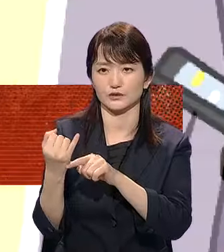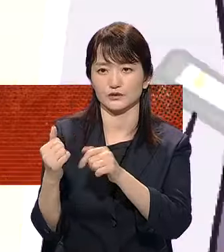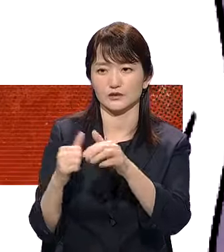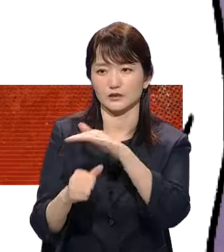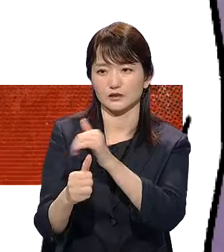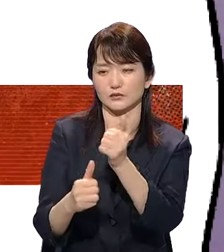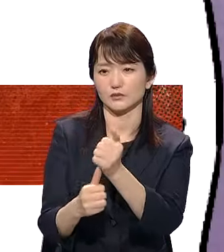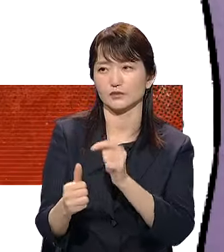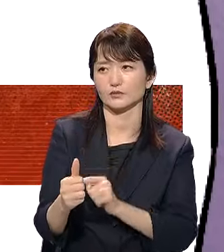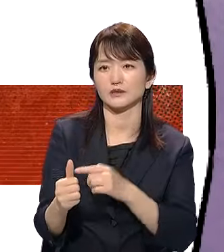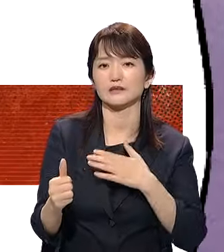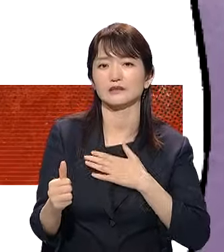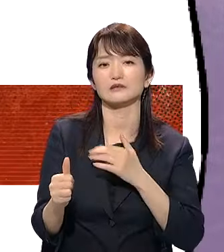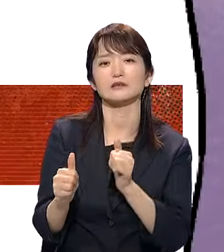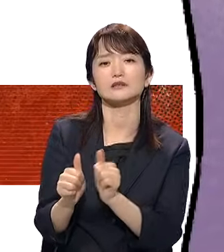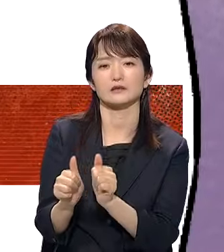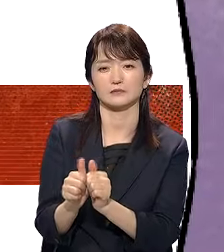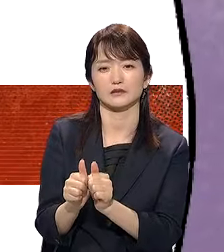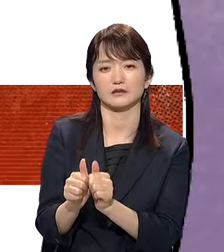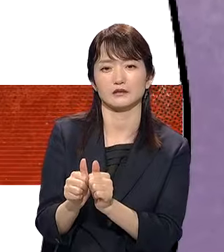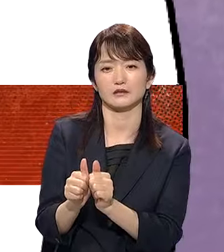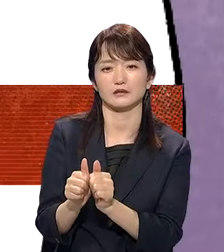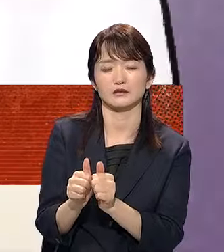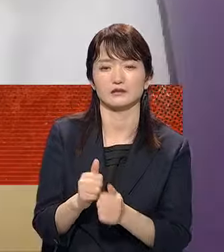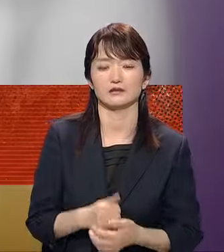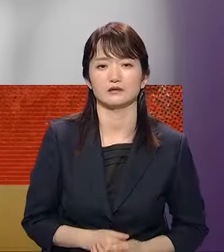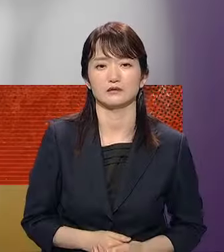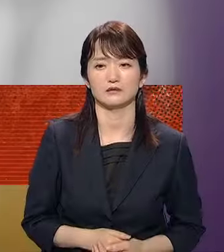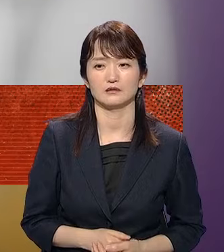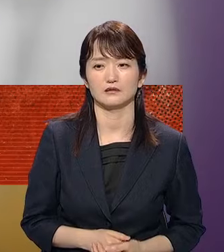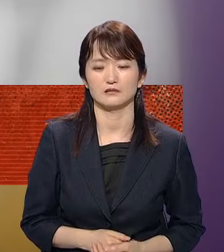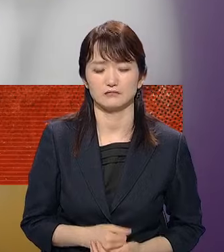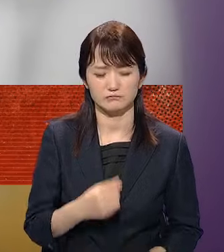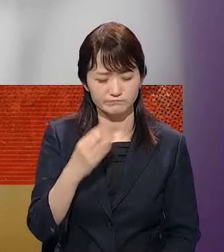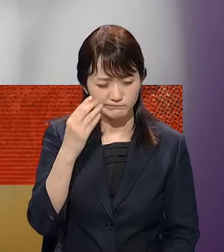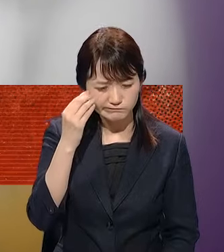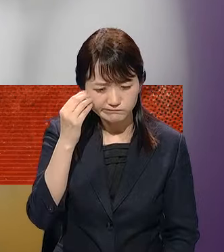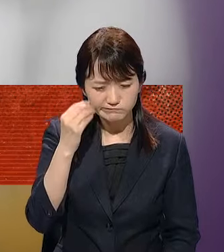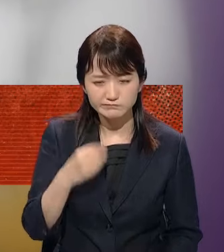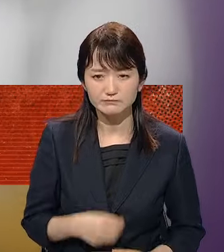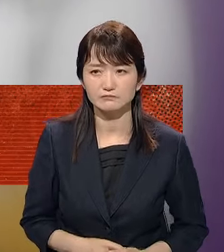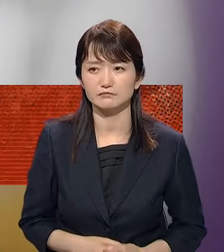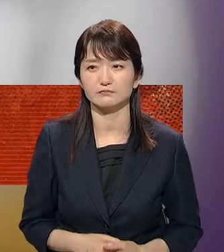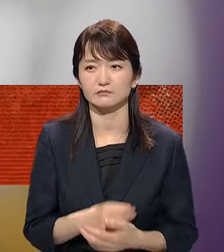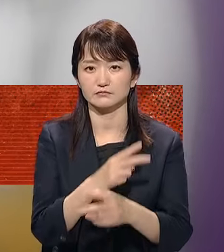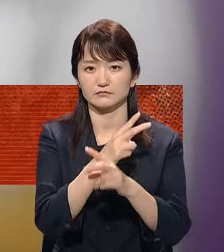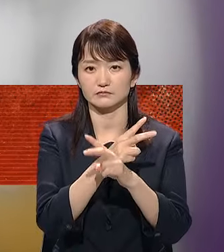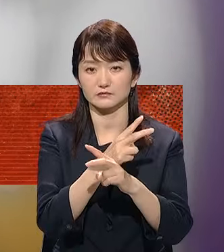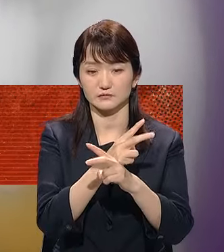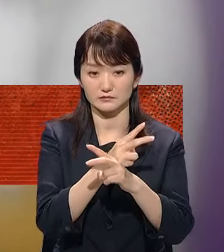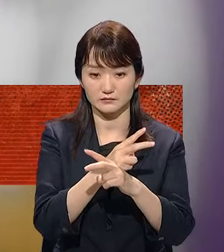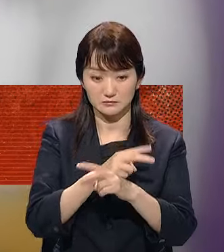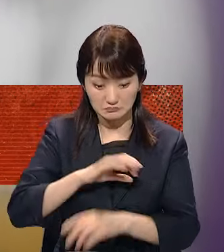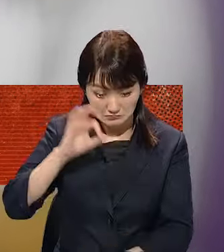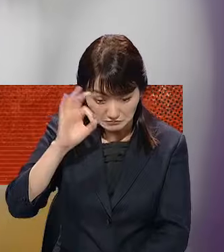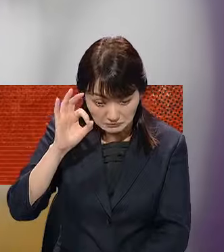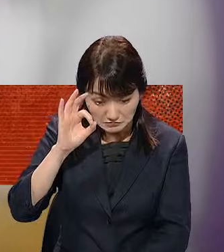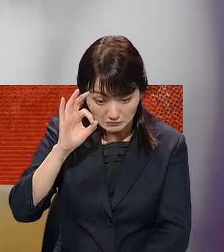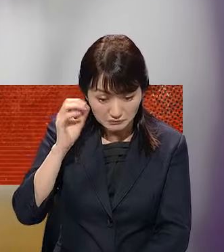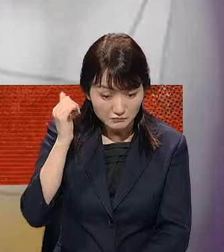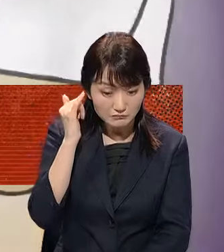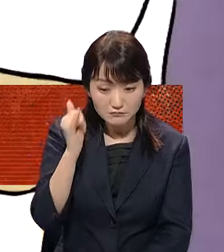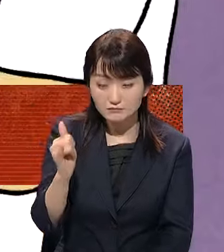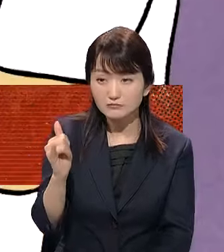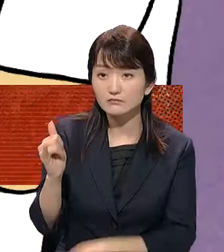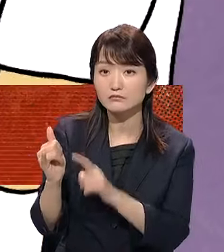부대표는 전대 남자입니다. 이렇게 답이 온 겁니다. 그래서 이게 좀 뭔가 이상해서 쇼핑몰 사이트를 찾아서 그 전화번호로 전화를